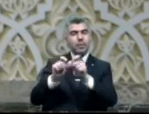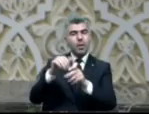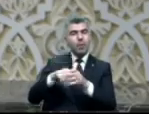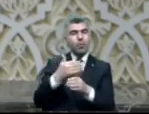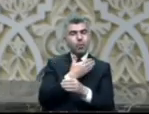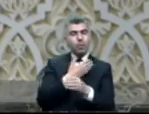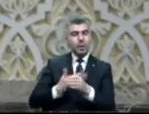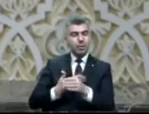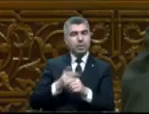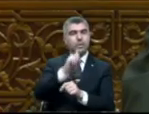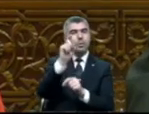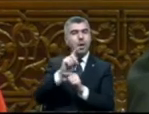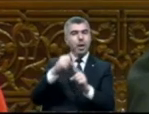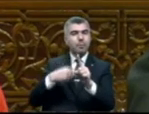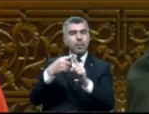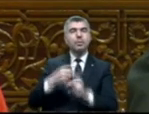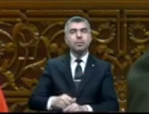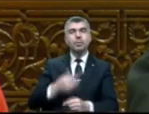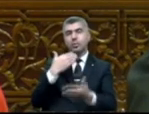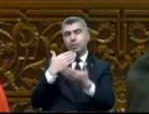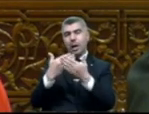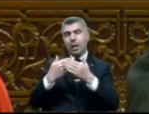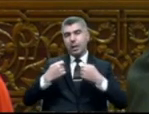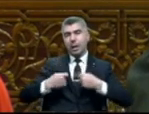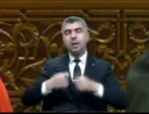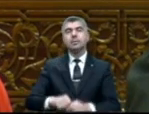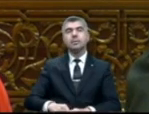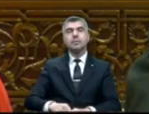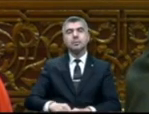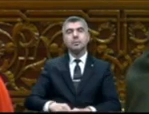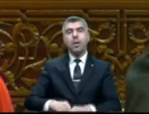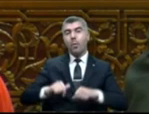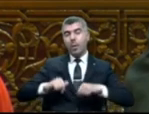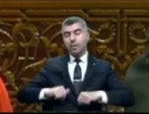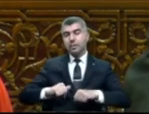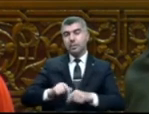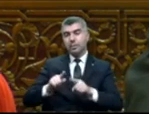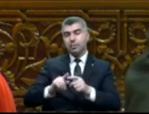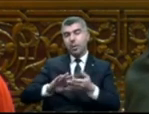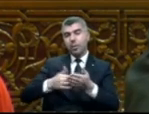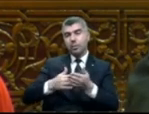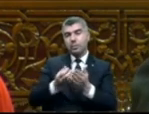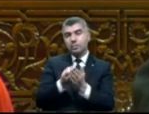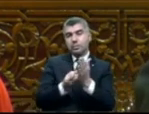في إطار التعقيب. شكرا السيد الرئيس. سعد اللطيف. السيدة الوزيرة، من خلال